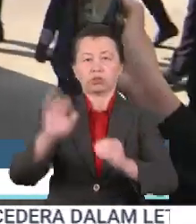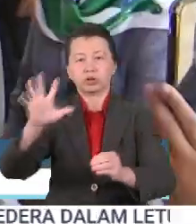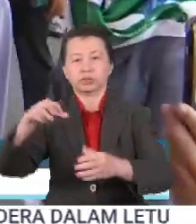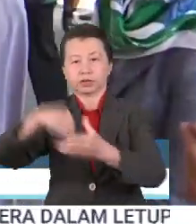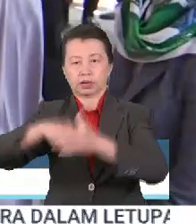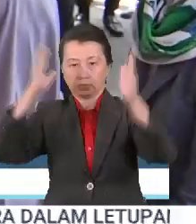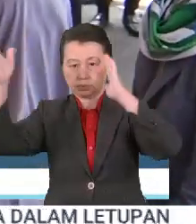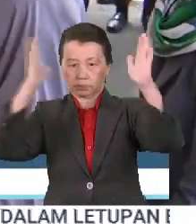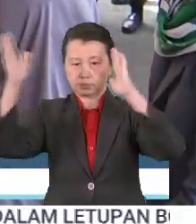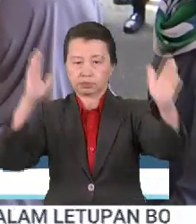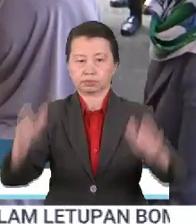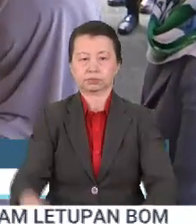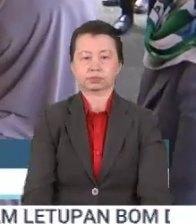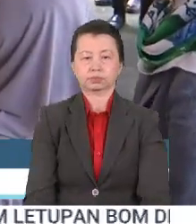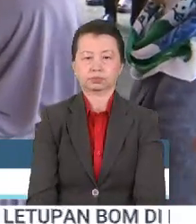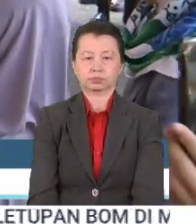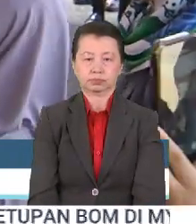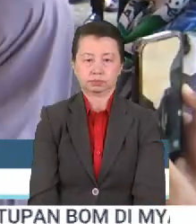negara.